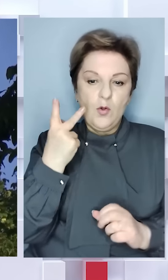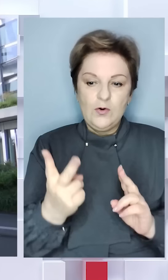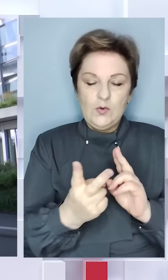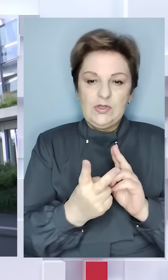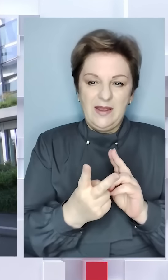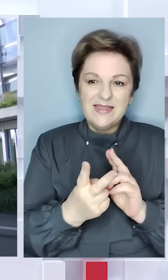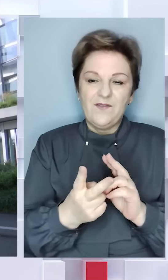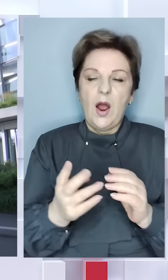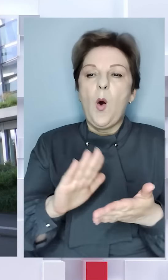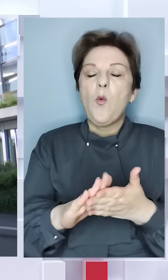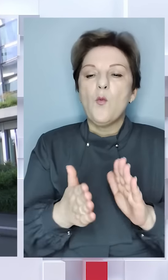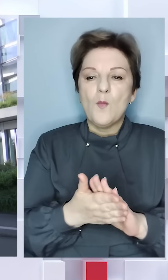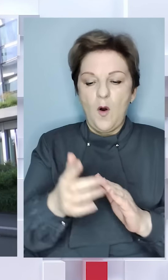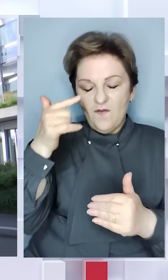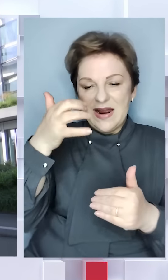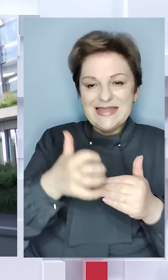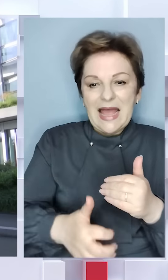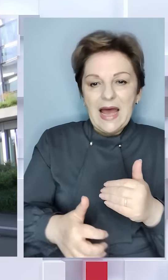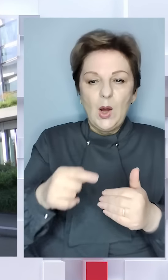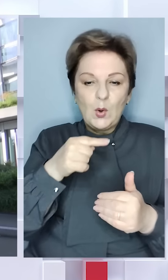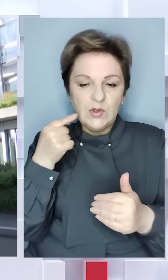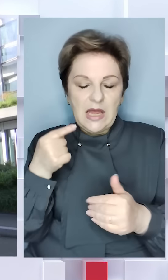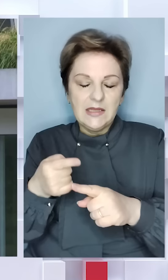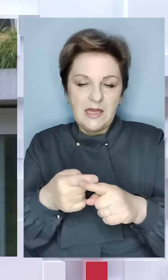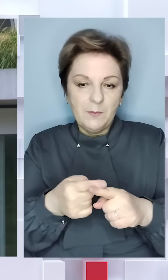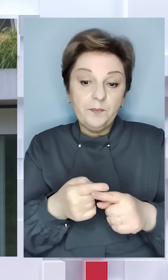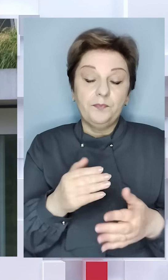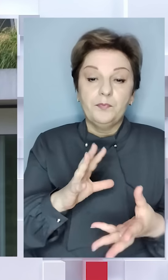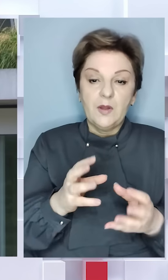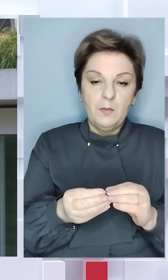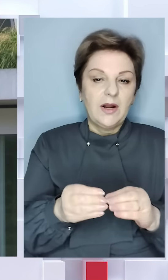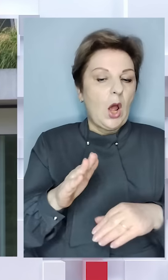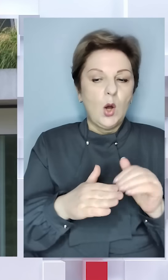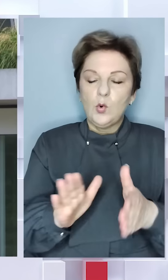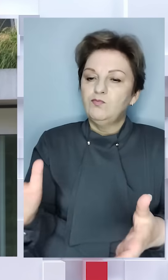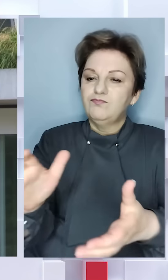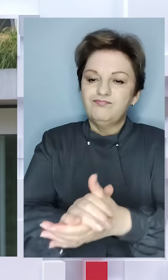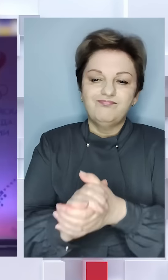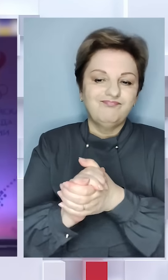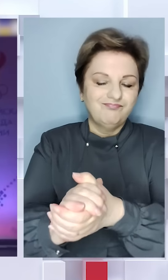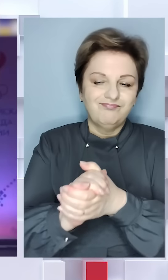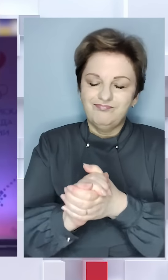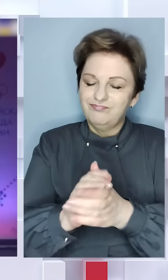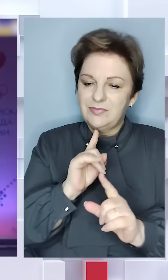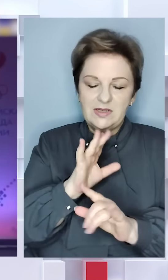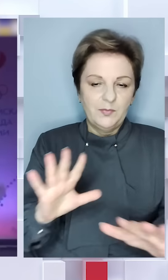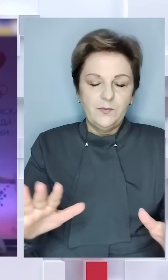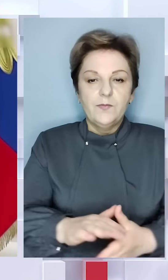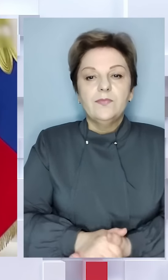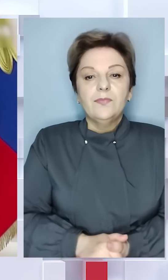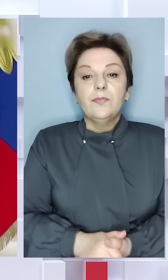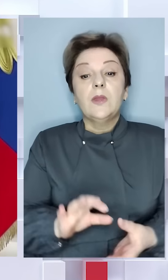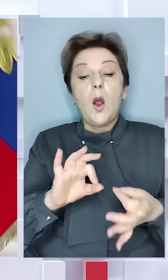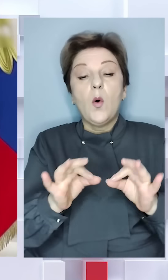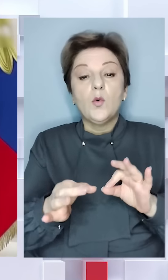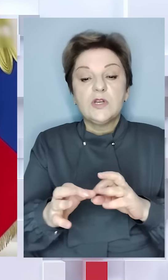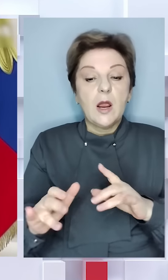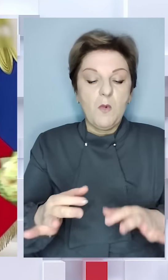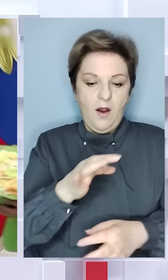з умовно нейтральними росіянами та білорусами. Принаймні, руку їм вже точно ніхто не потисне. Олімпійський